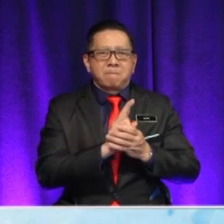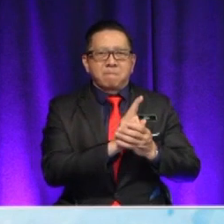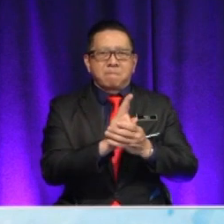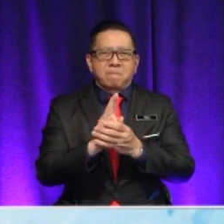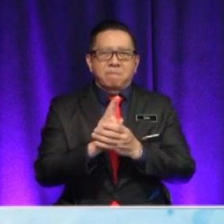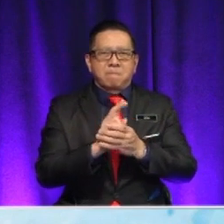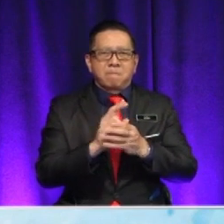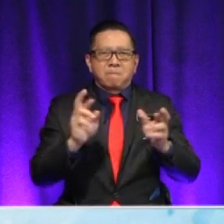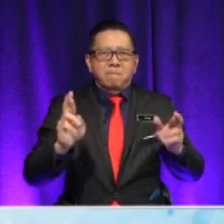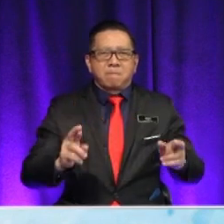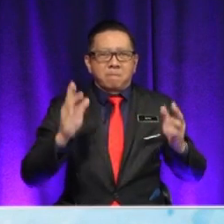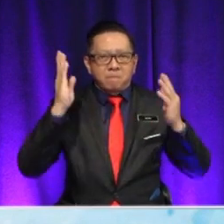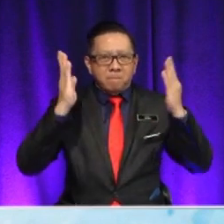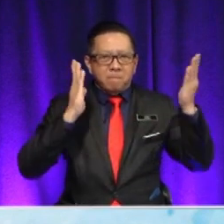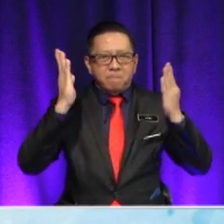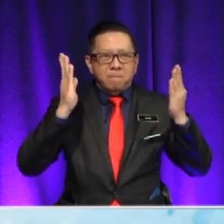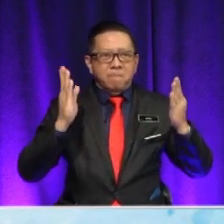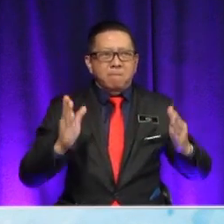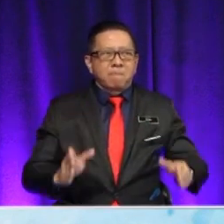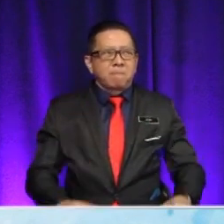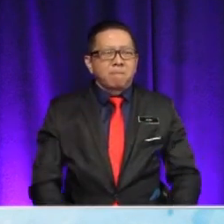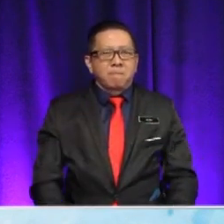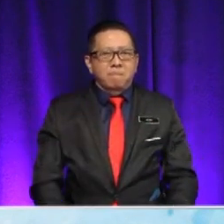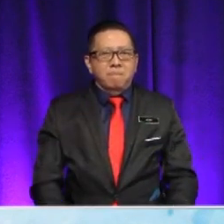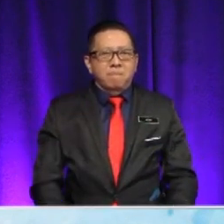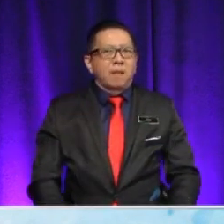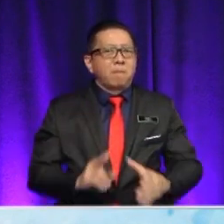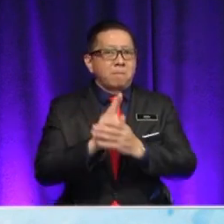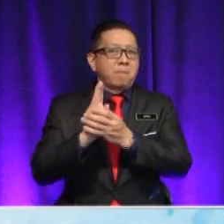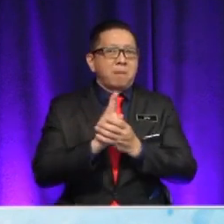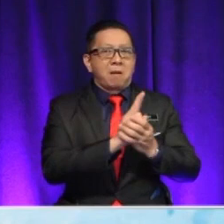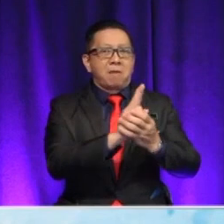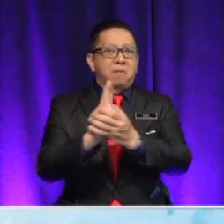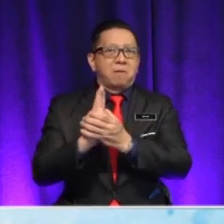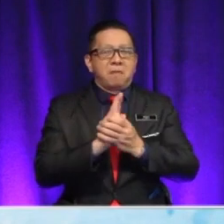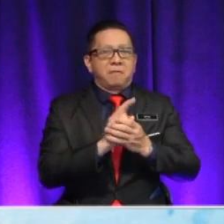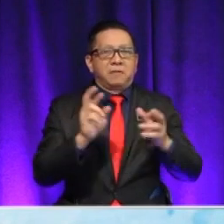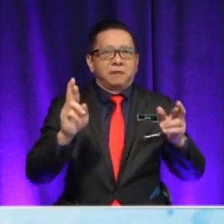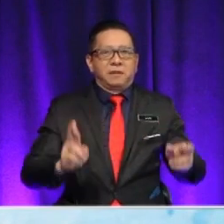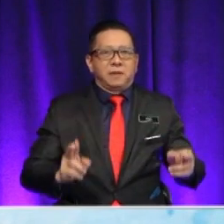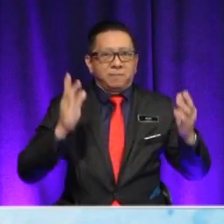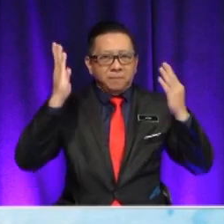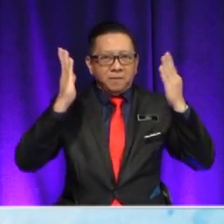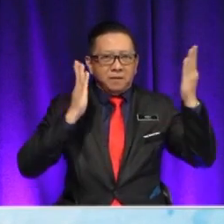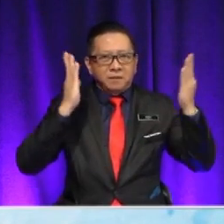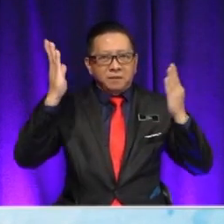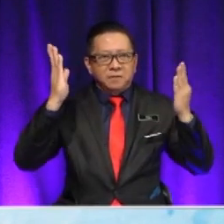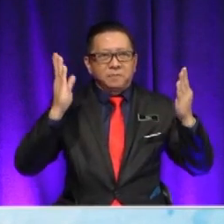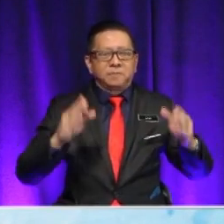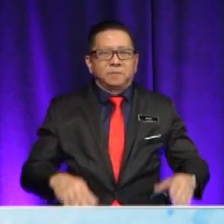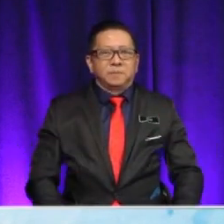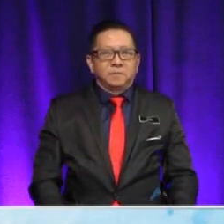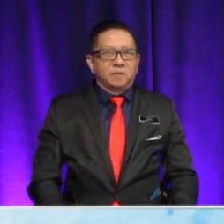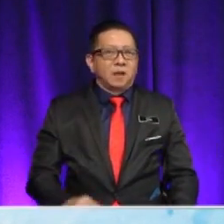Gambar perpaduan. Gambar mengenai perpaduan rakyat Malaysia. Mungkin dia nampak ada yang berbilang